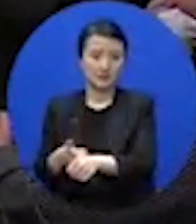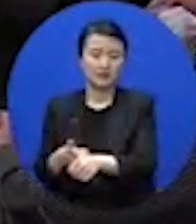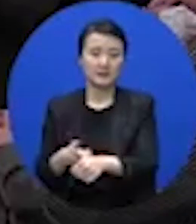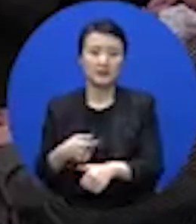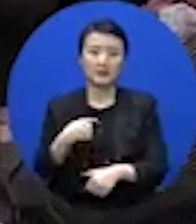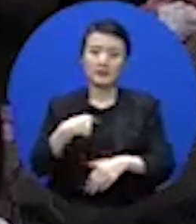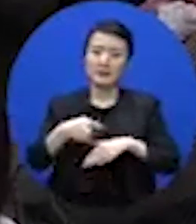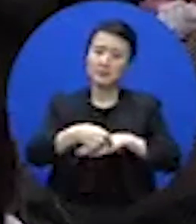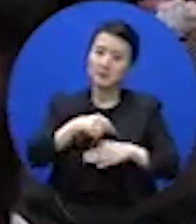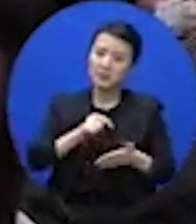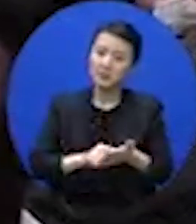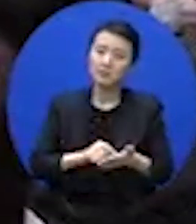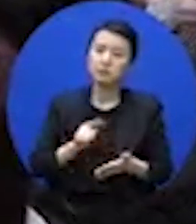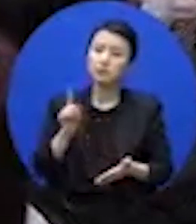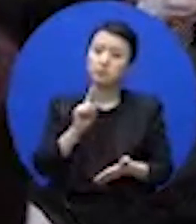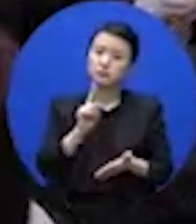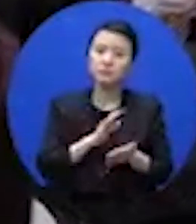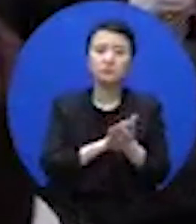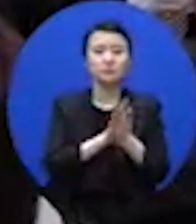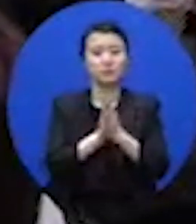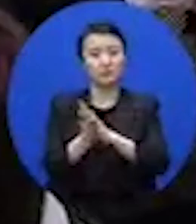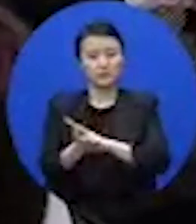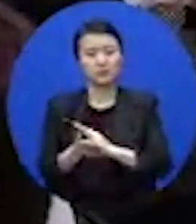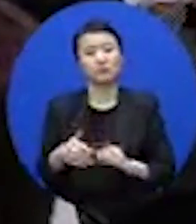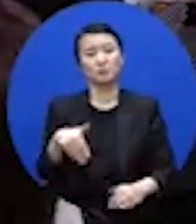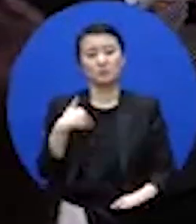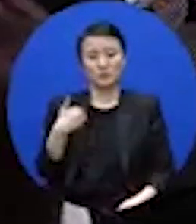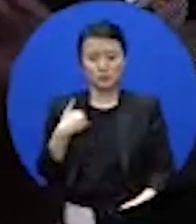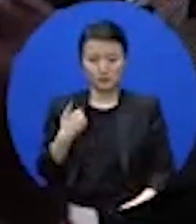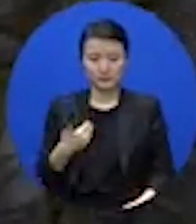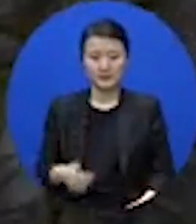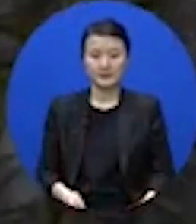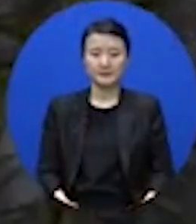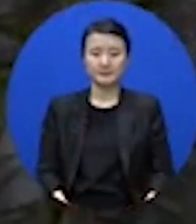내 마음에 따라서 이 그림이 어떻게 보이냐가